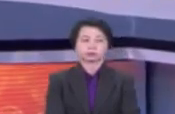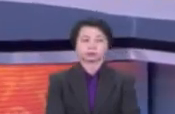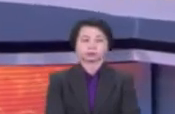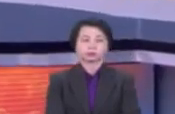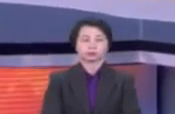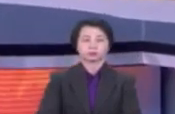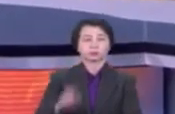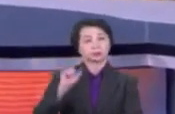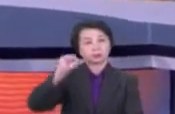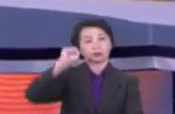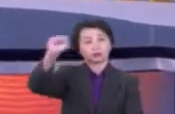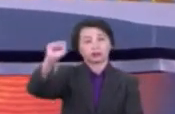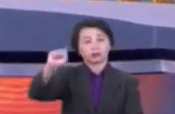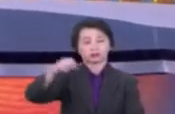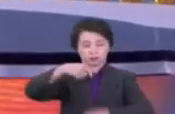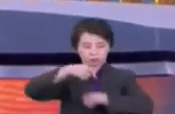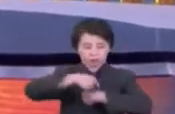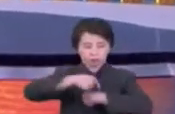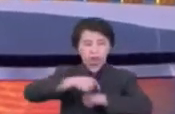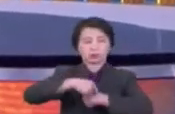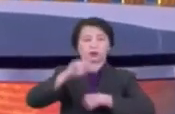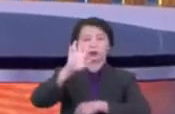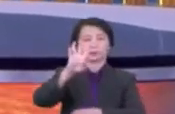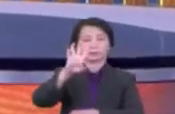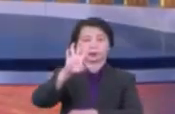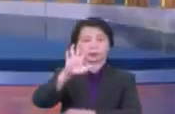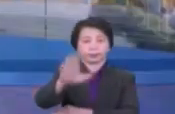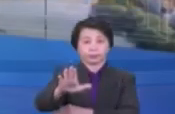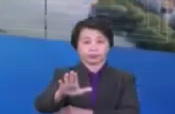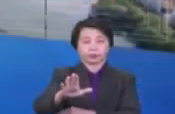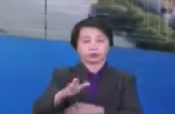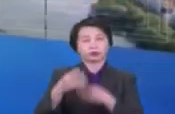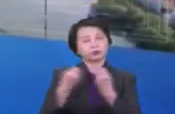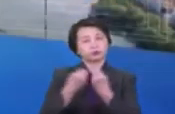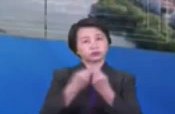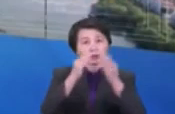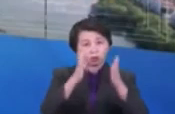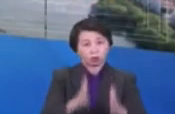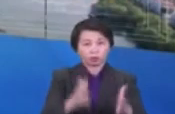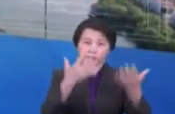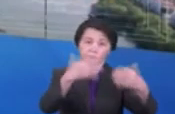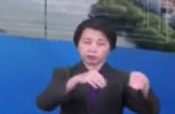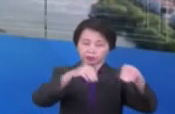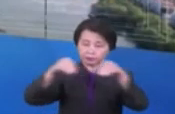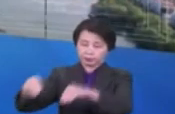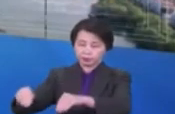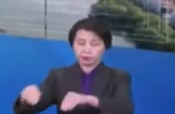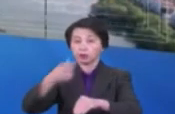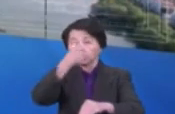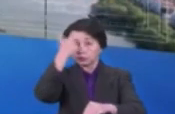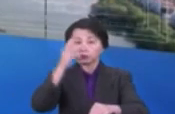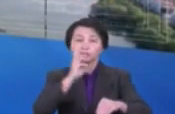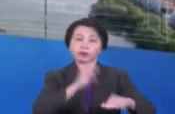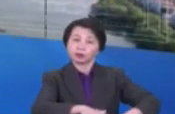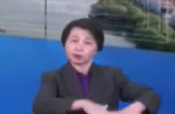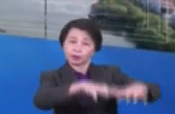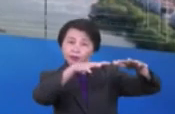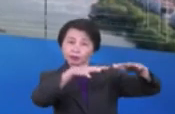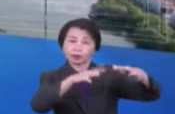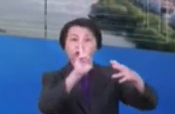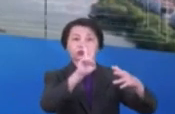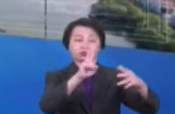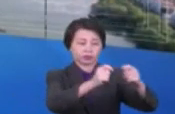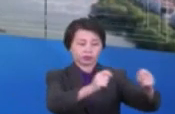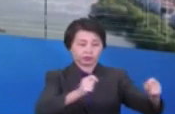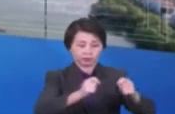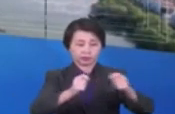Di Sabah, setakat pukul 4 petang tadi, jumlah penduduk yang telah dipindahkan akibat banjir di daerah Beaufort dan Tenom adalah